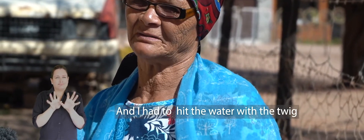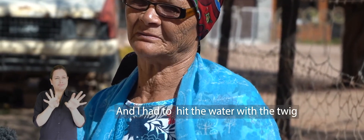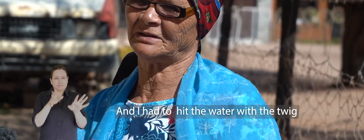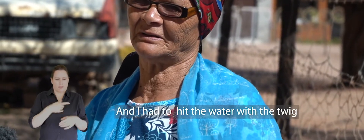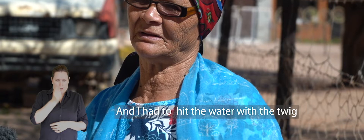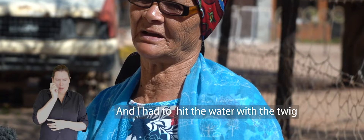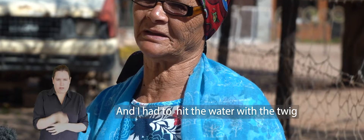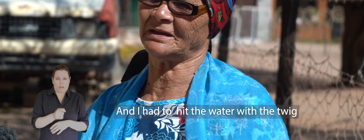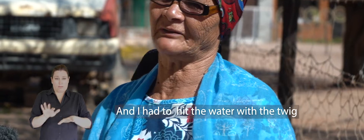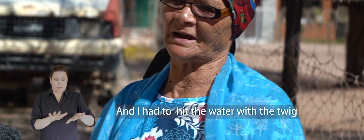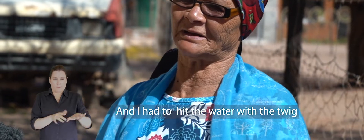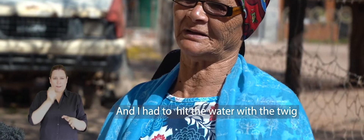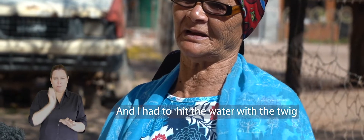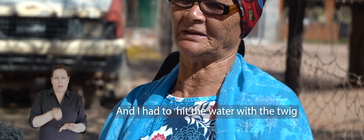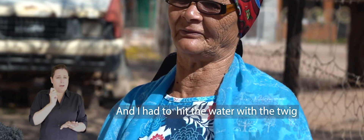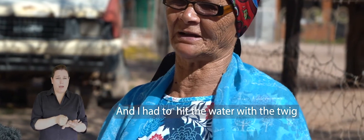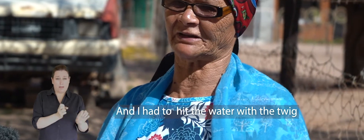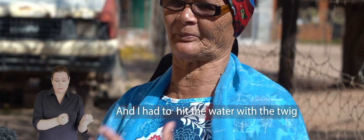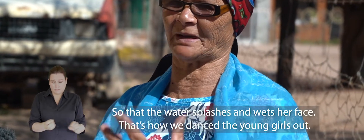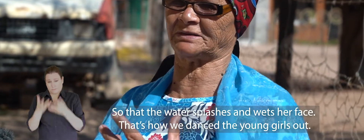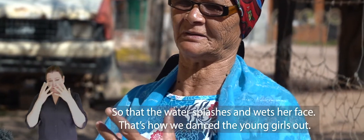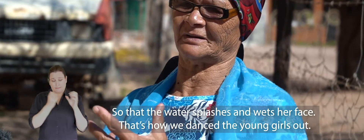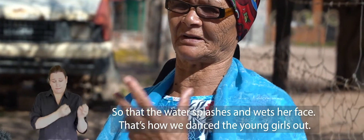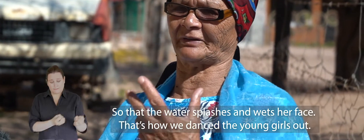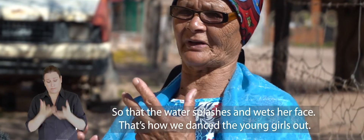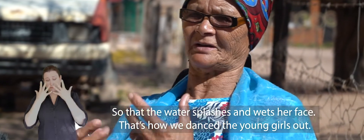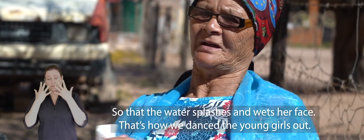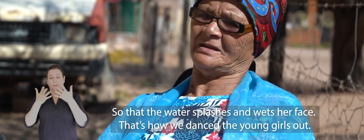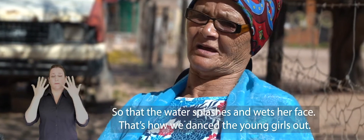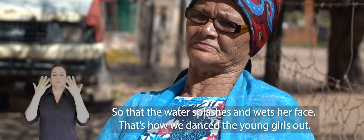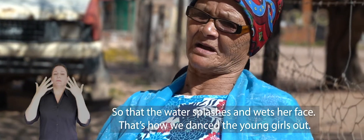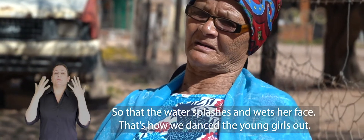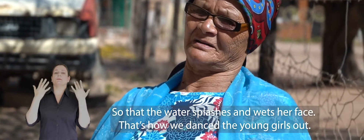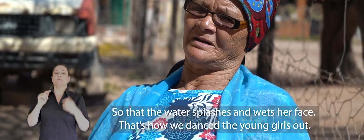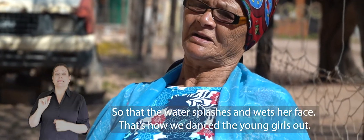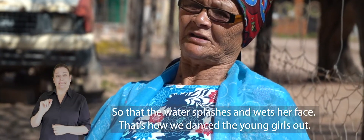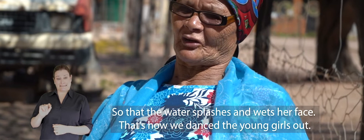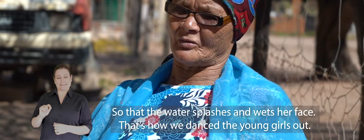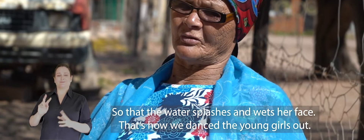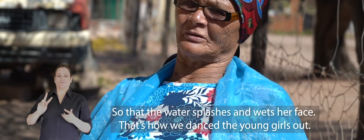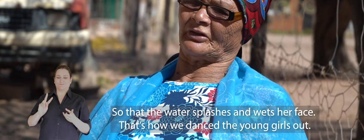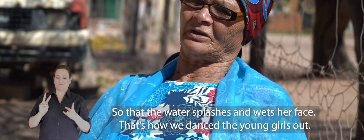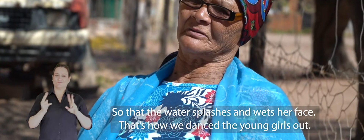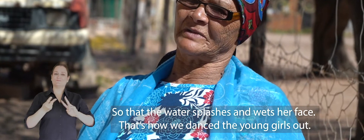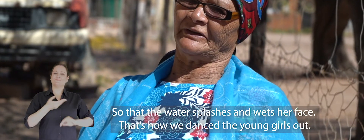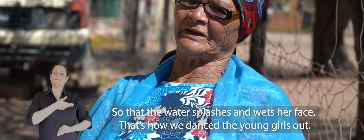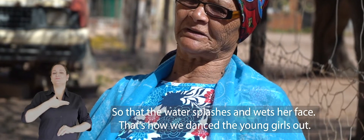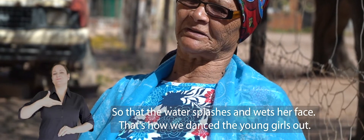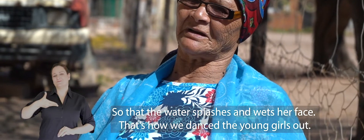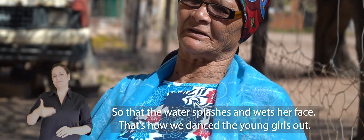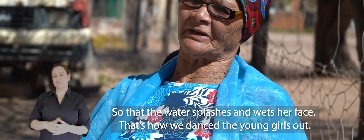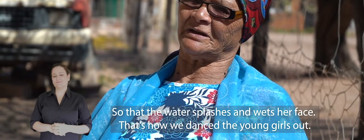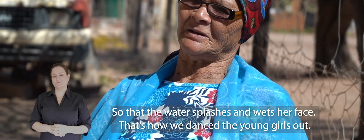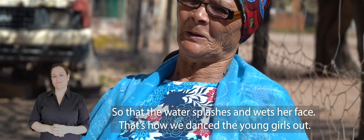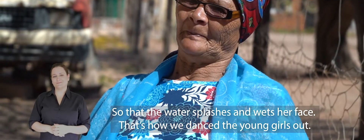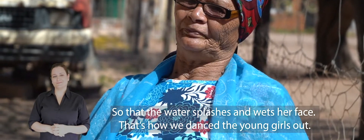water met die laadje in die water slaan, dat die water spat, haar gezicht nat maken. Dat is hoe ons die jong meisjes